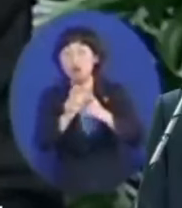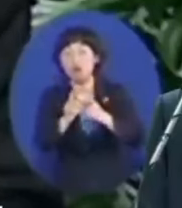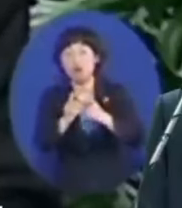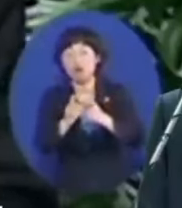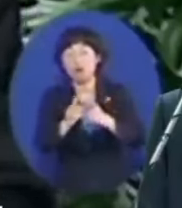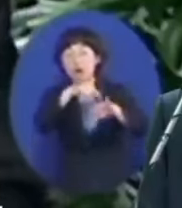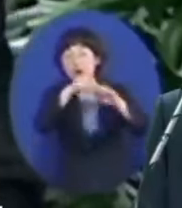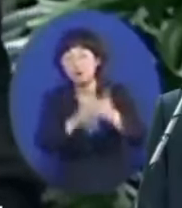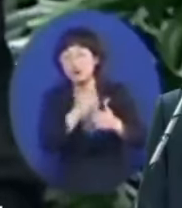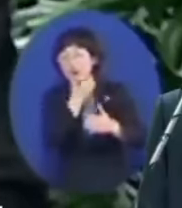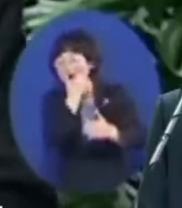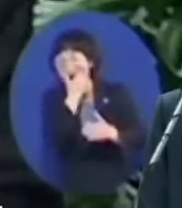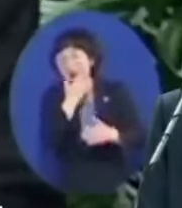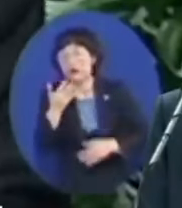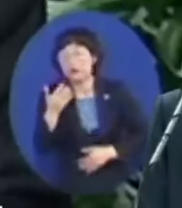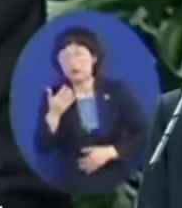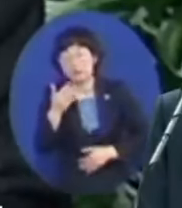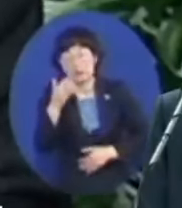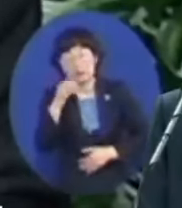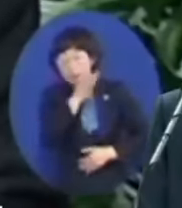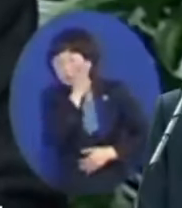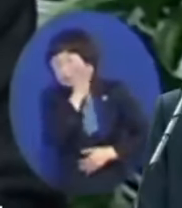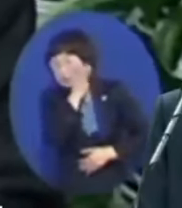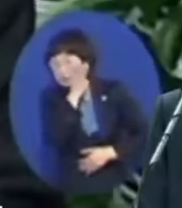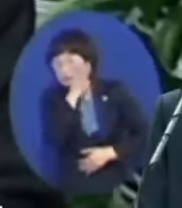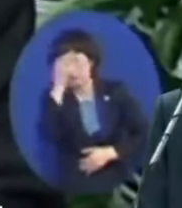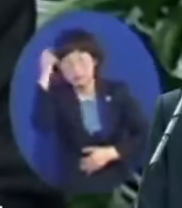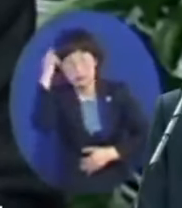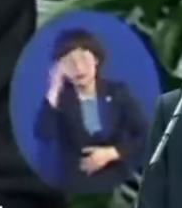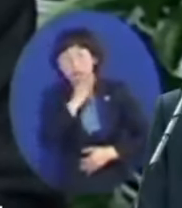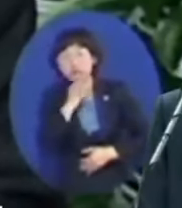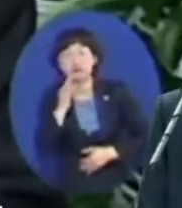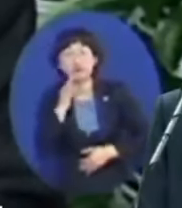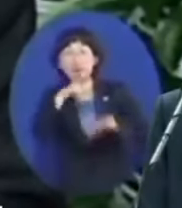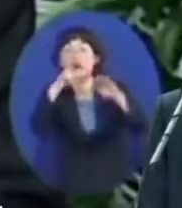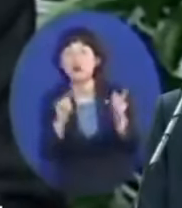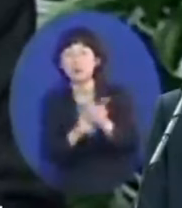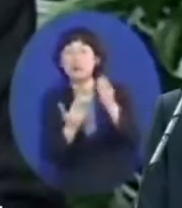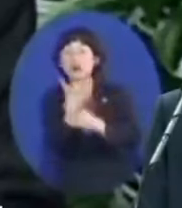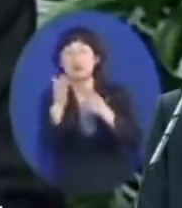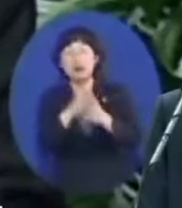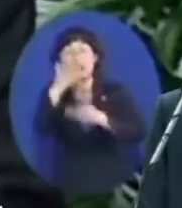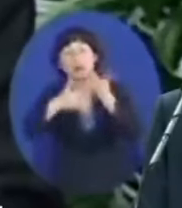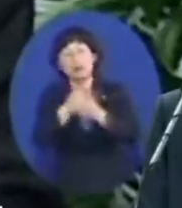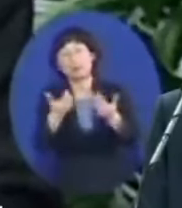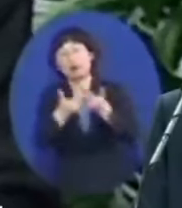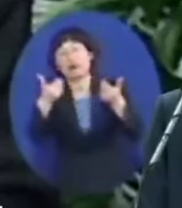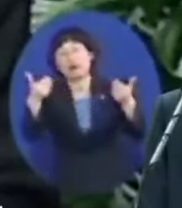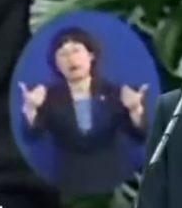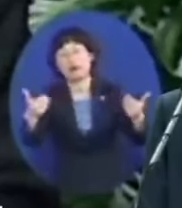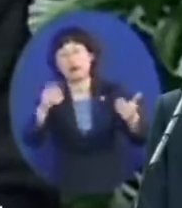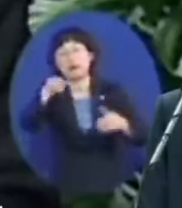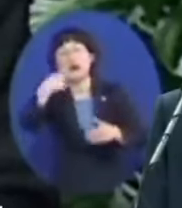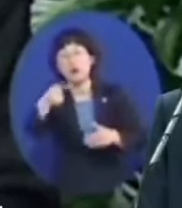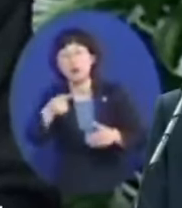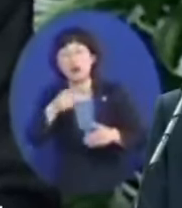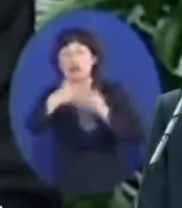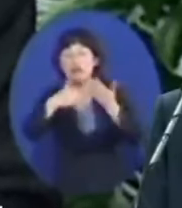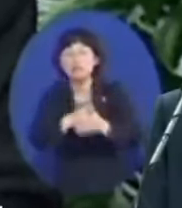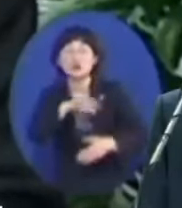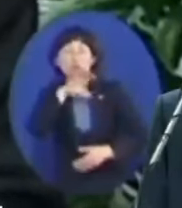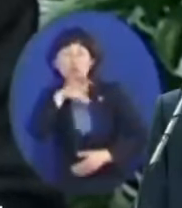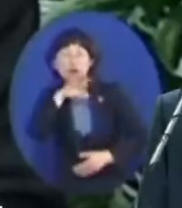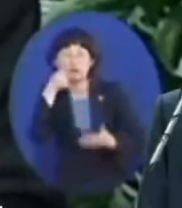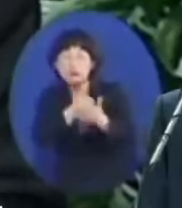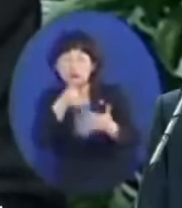수치로 느끼고 아픔을 느끼게 되어서 점점 더 부정적인 마음이 되어서 하나님을 멀리했습니다. 그 다음에는 하나님을 원망하고